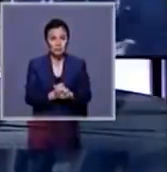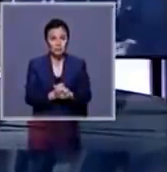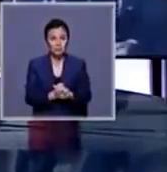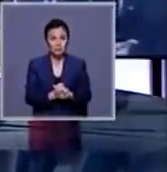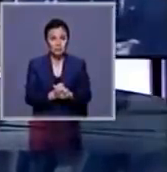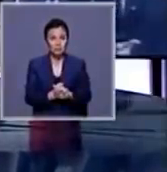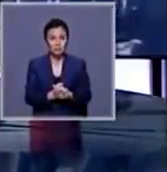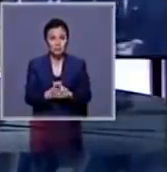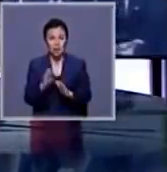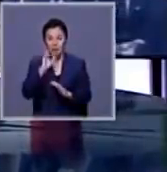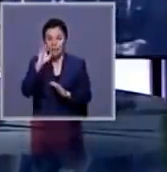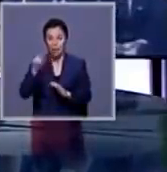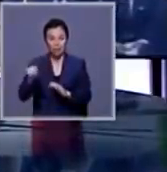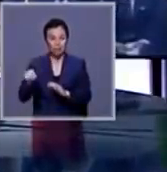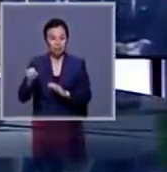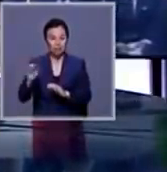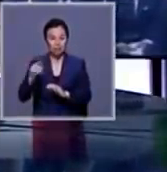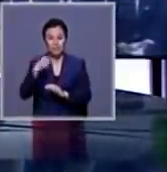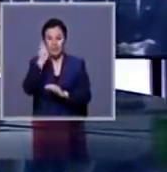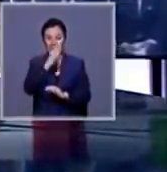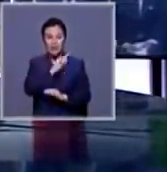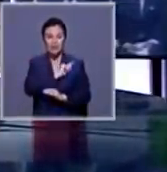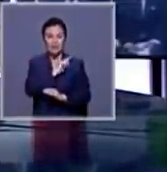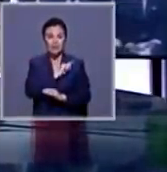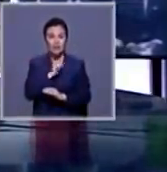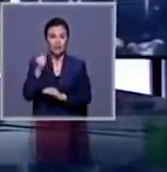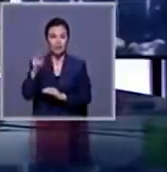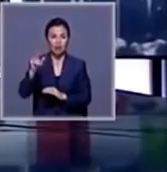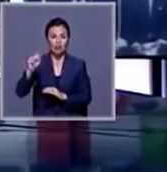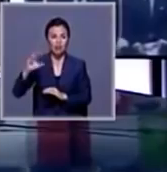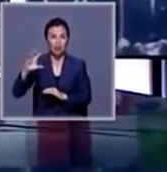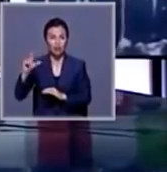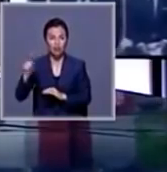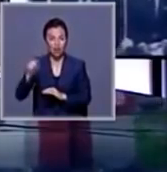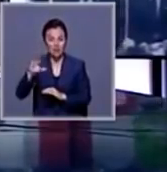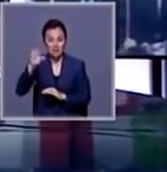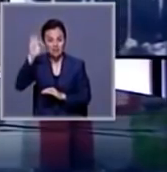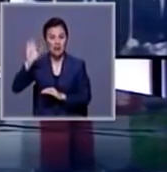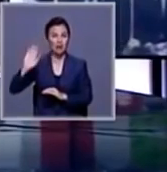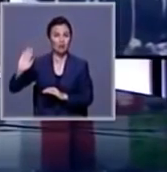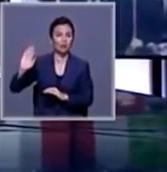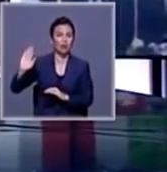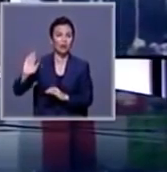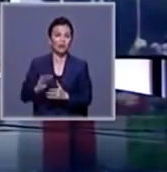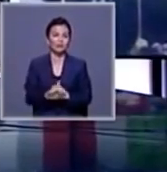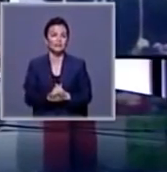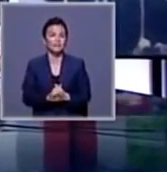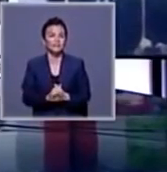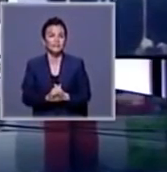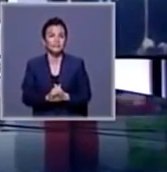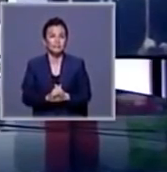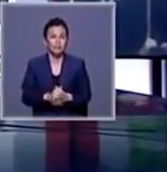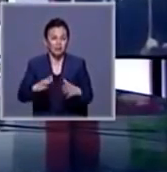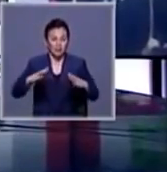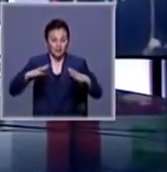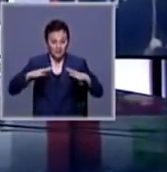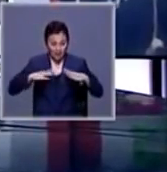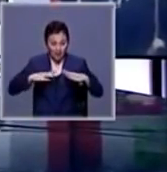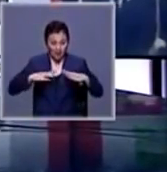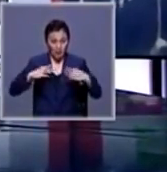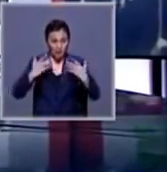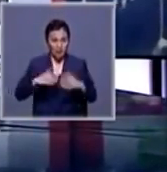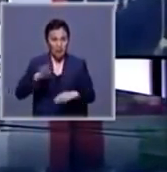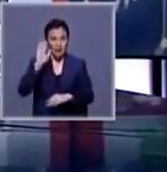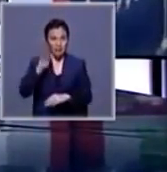ช. เอกสิทธิ ์ที่จะ แย้งไม่ได้ด้วย ที่จะเลือกยังไงก็ได ้ค่ะโอเคพักกันสักครู่ค่ะคุณผู้ช